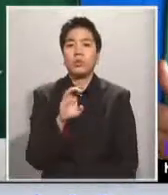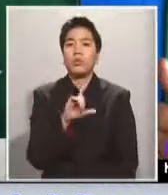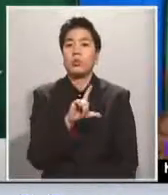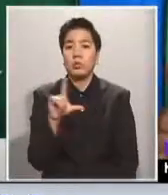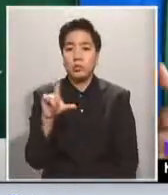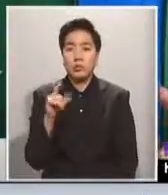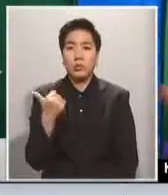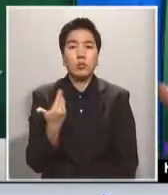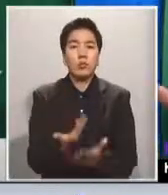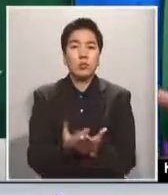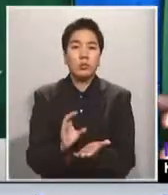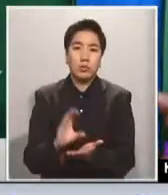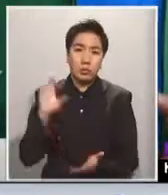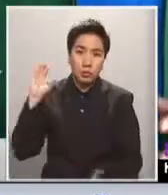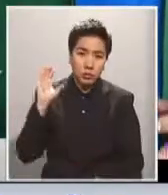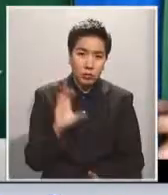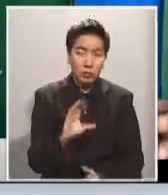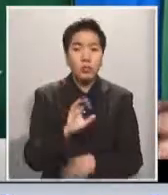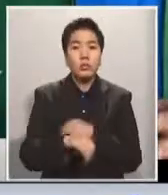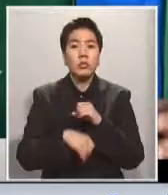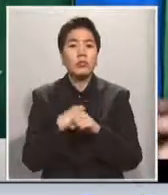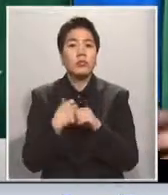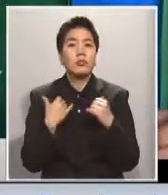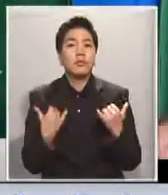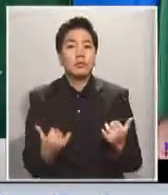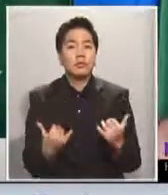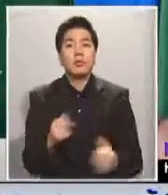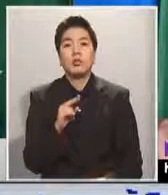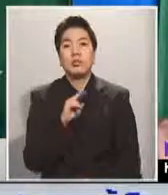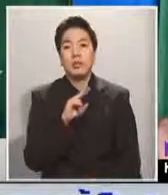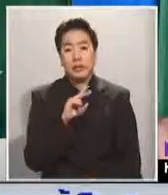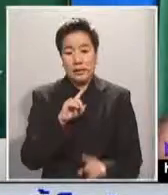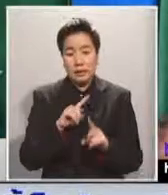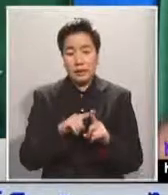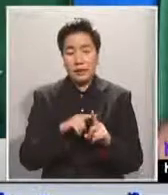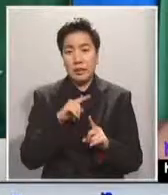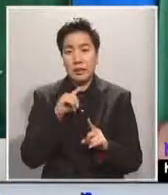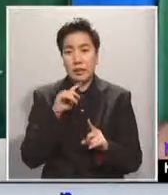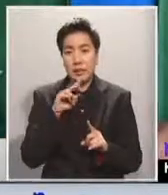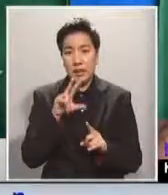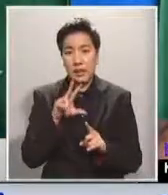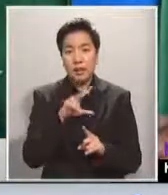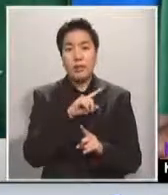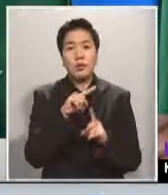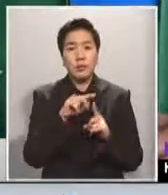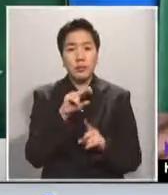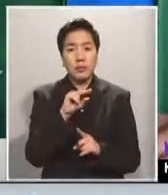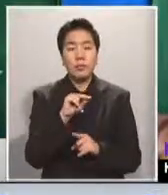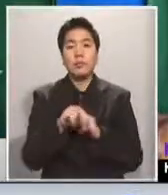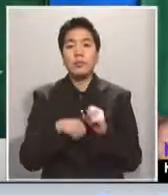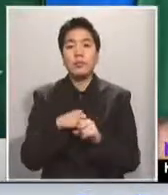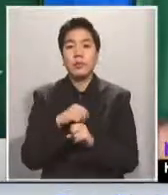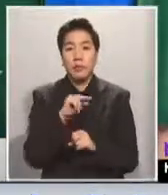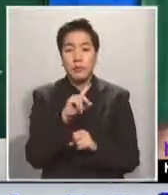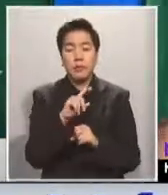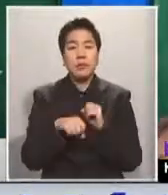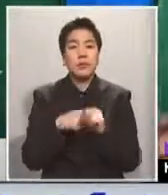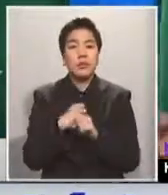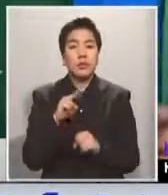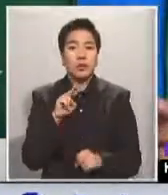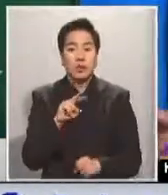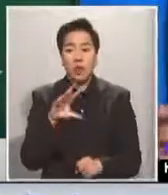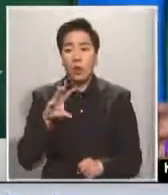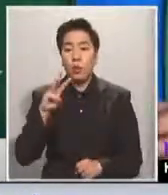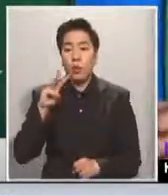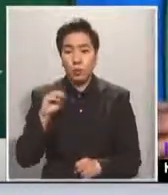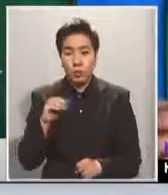จากงบประมาณที่ปีนี้ปีภายในปี31มีนา60นี่เราจะต้องจ่ายอยู่ประมาณ 2,000 ล้านแต่ว่า